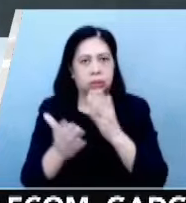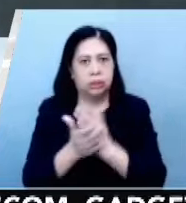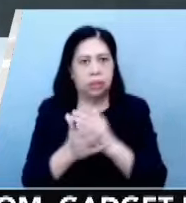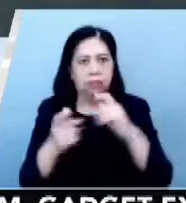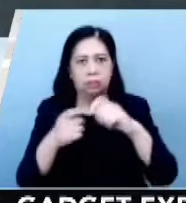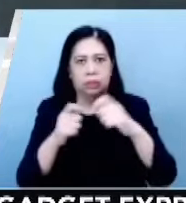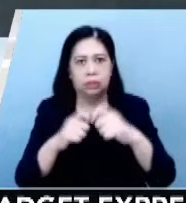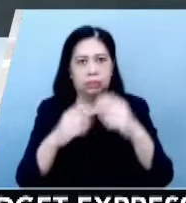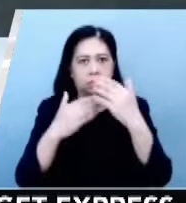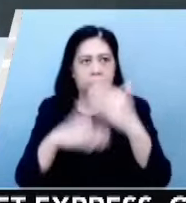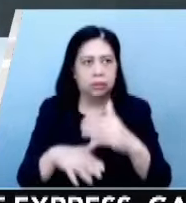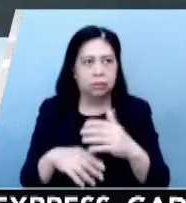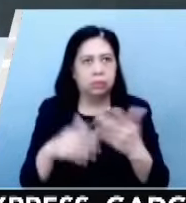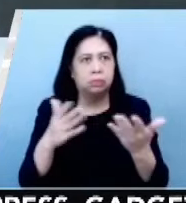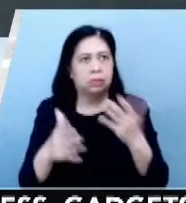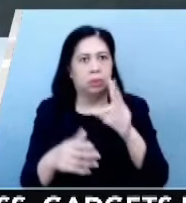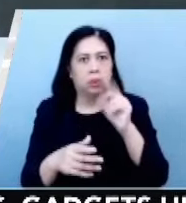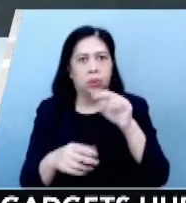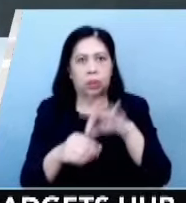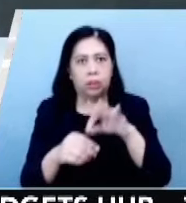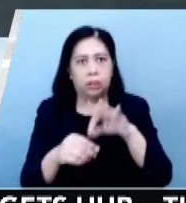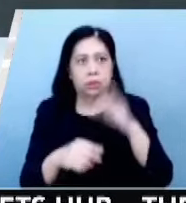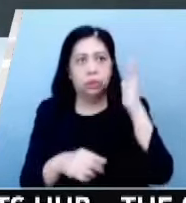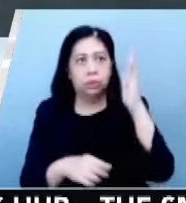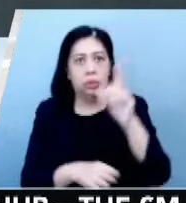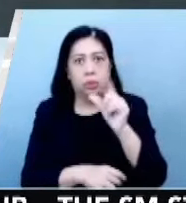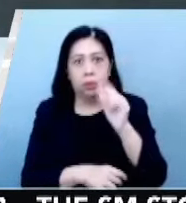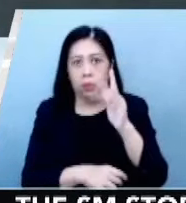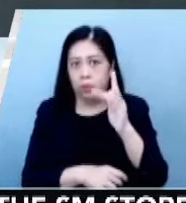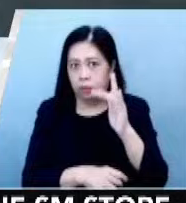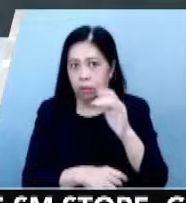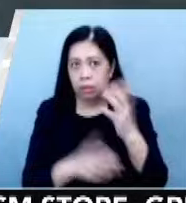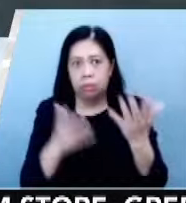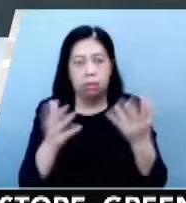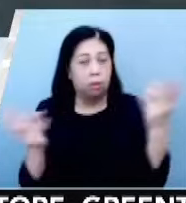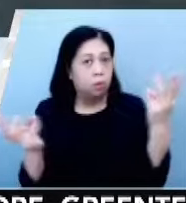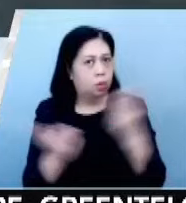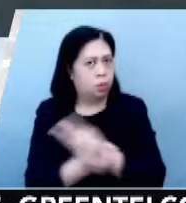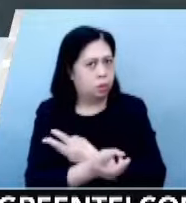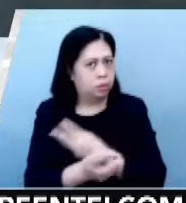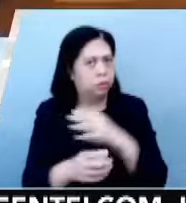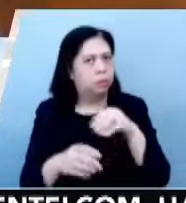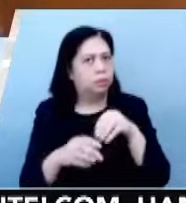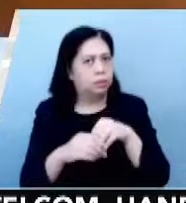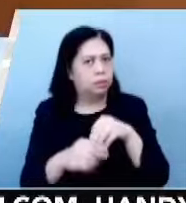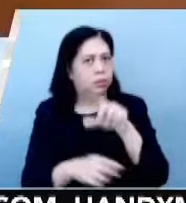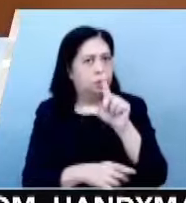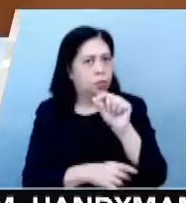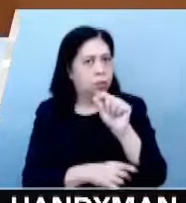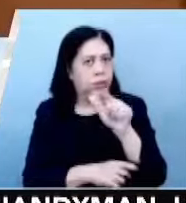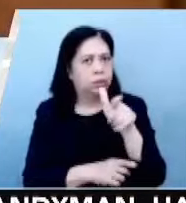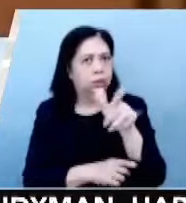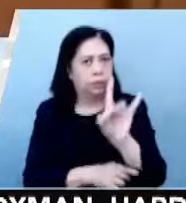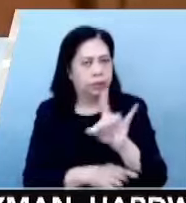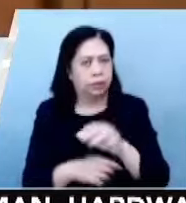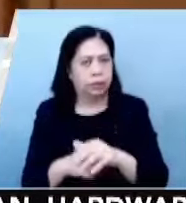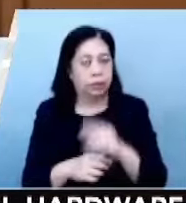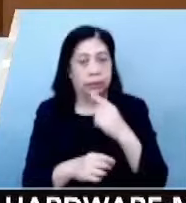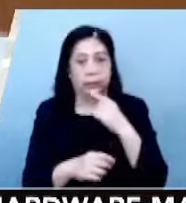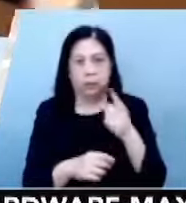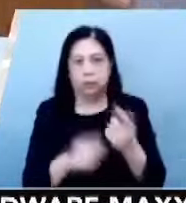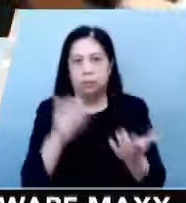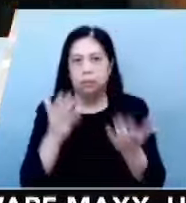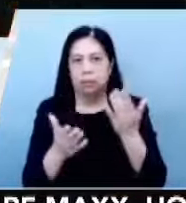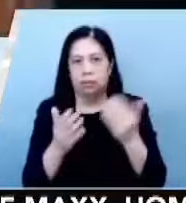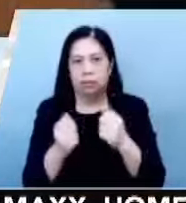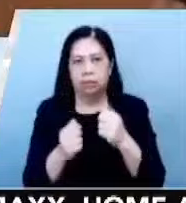election scenario in 2025 or worse in 2028. Aniya, maaaring pauna lang